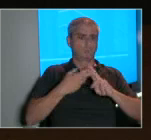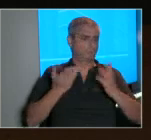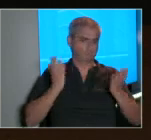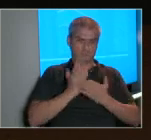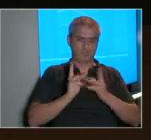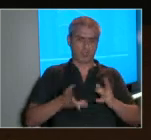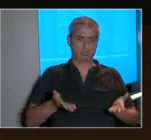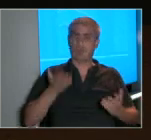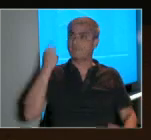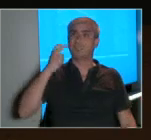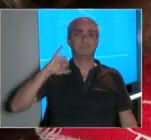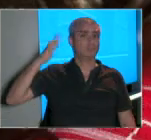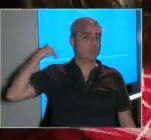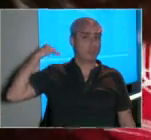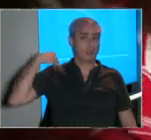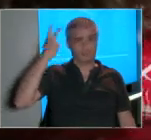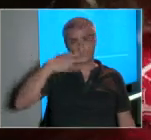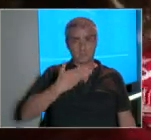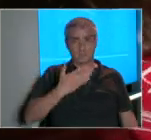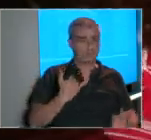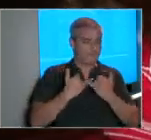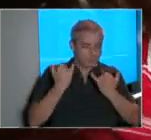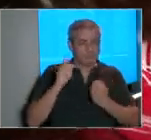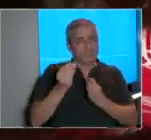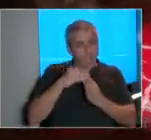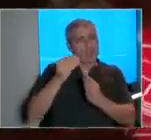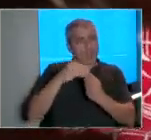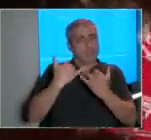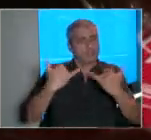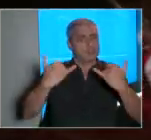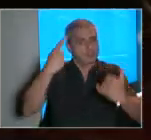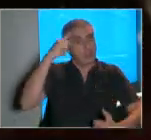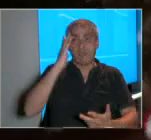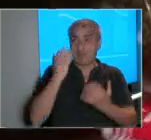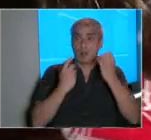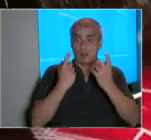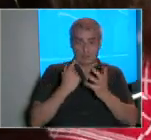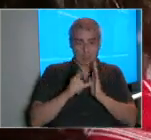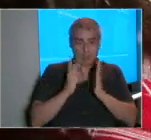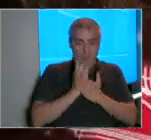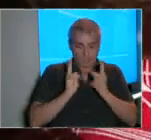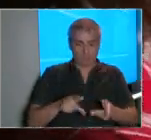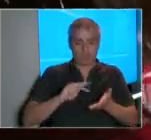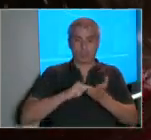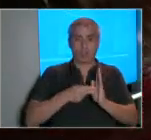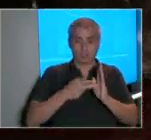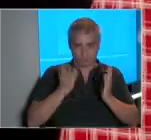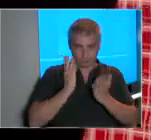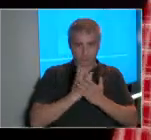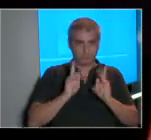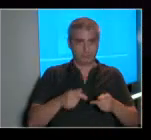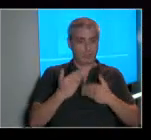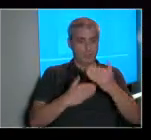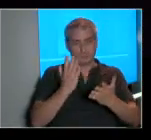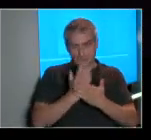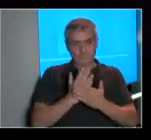כבר כאן, לפני 20 שנה. הפיתוח תמיד צריך עוד, אבל האנרגיה כבר כאן. התוכניות שצריכות להיות